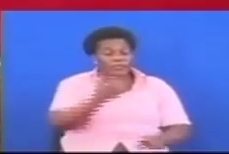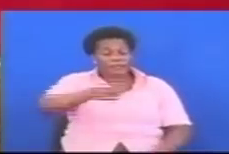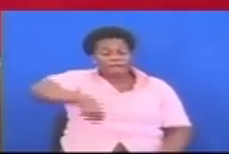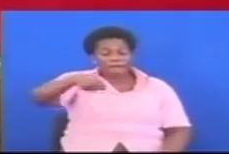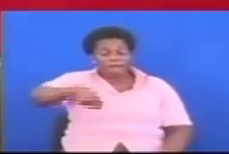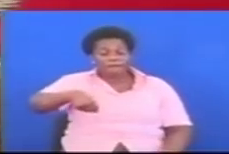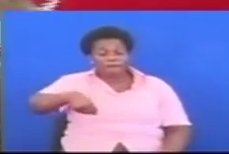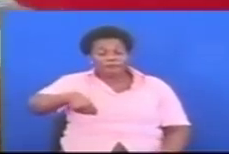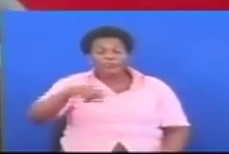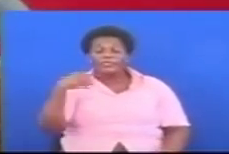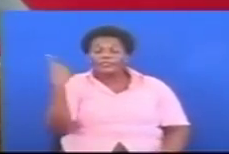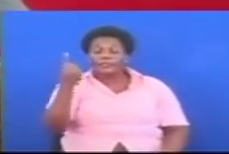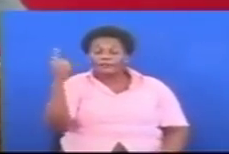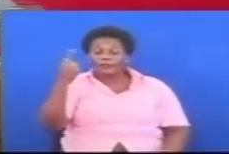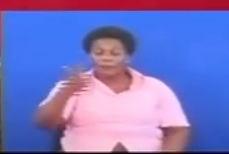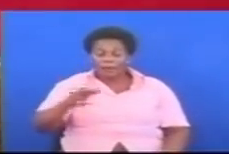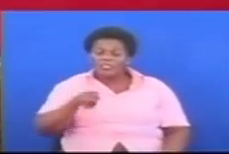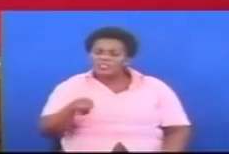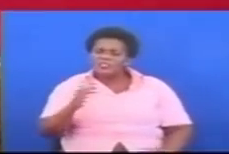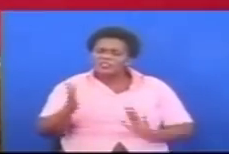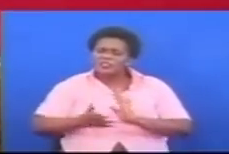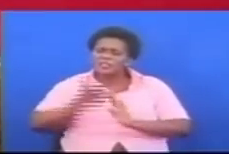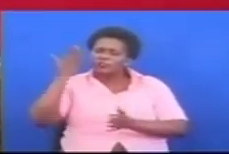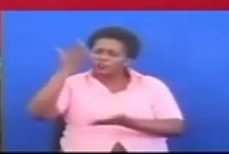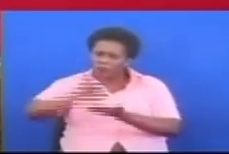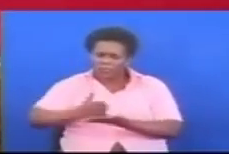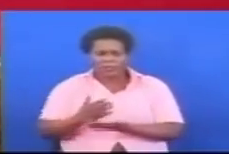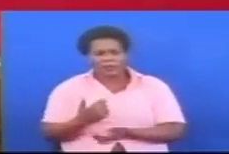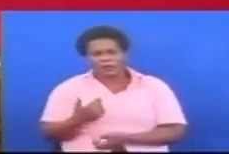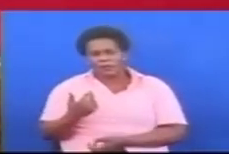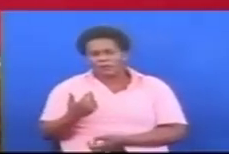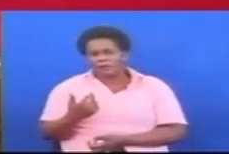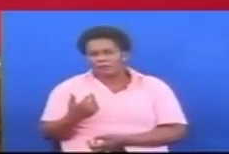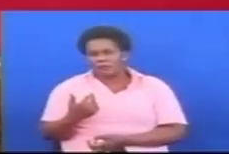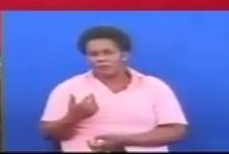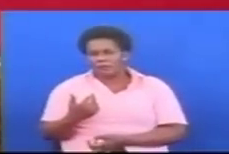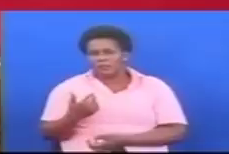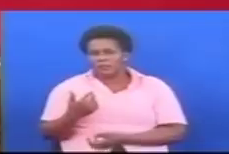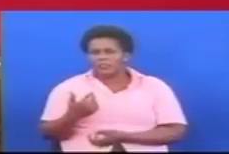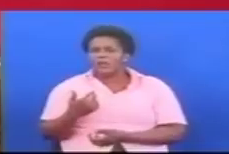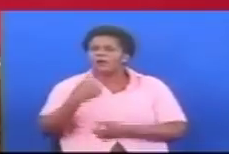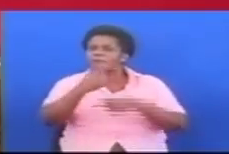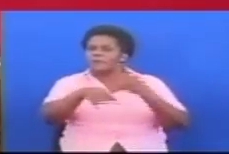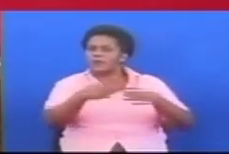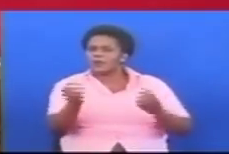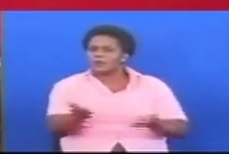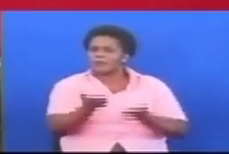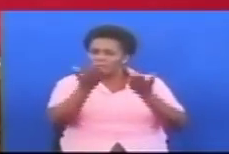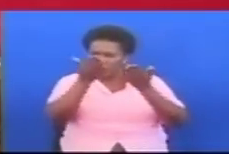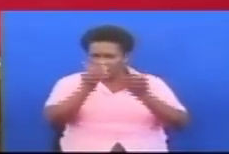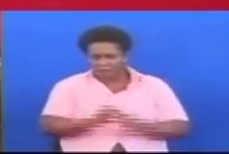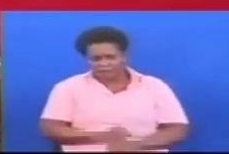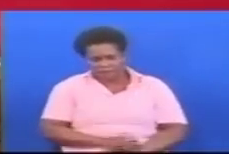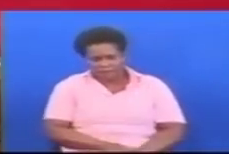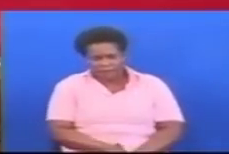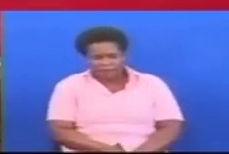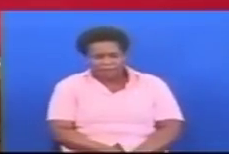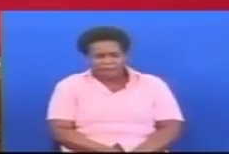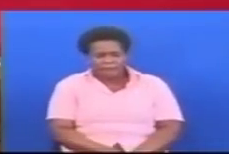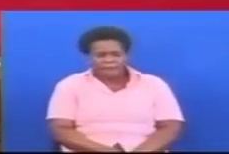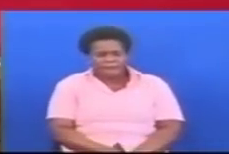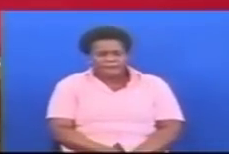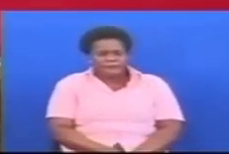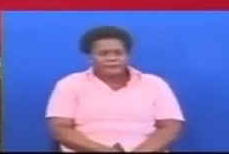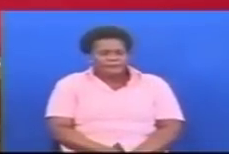uhakika cha ndani kwa ajili ya upatikanaji wa fedha kwa ajili ya miradi mbalimbali ya maji vijijini. Ukusanyaji